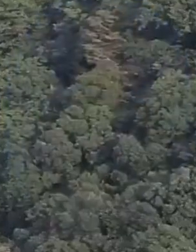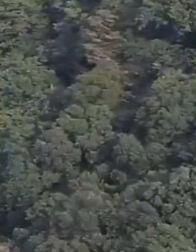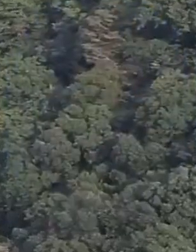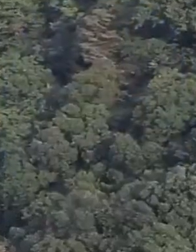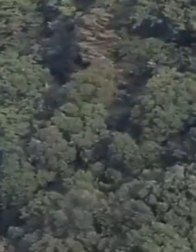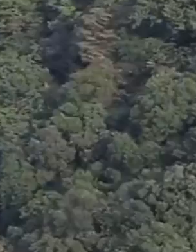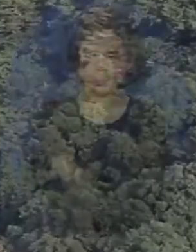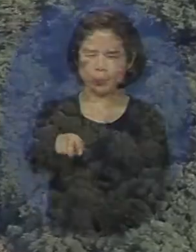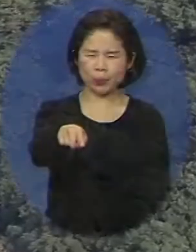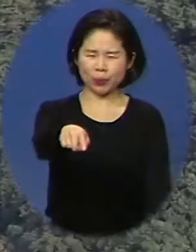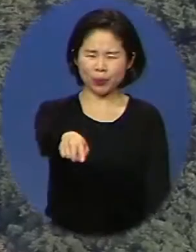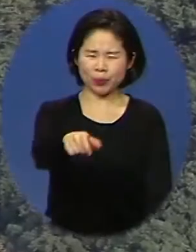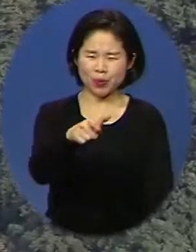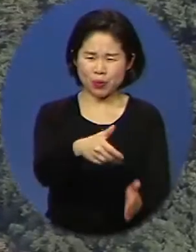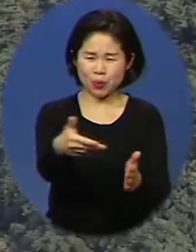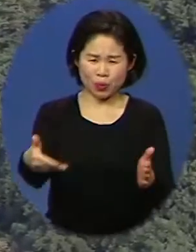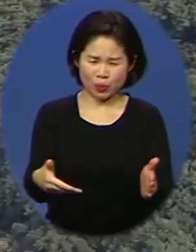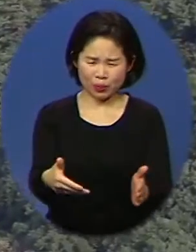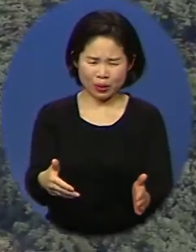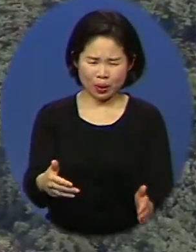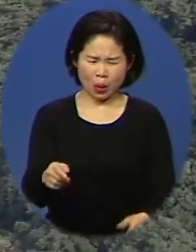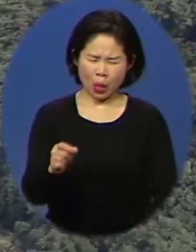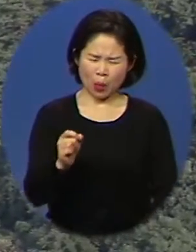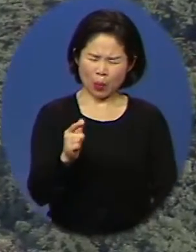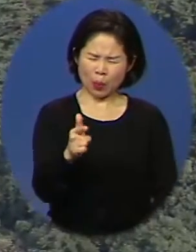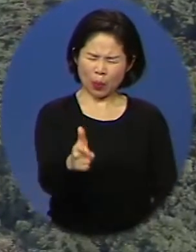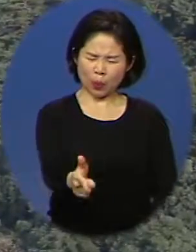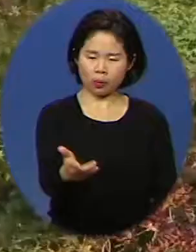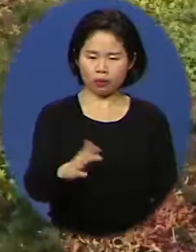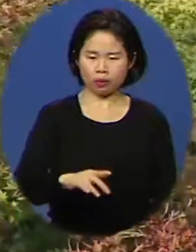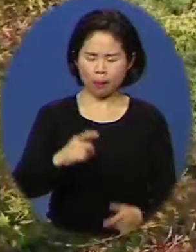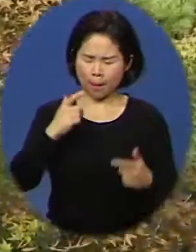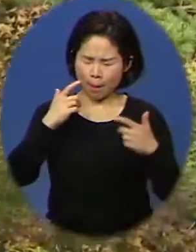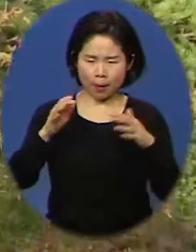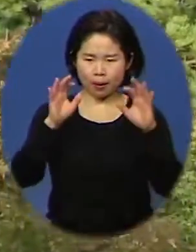저 아래 호수까지 선명하게 눈에 들어왔는데요.